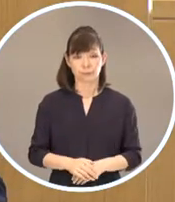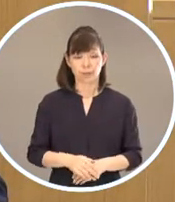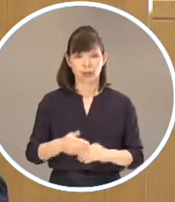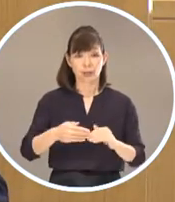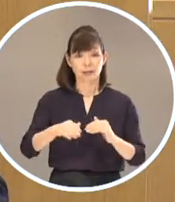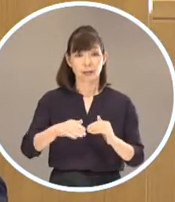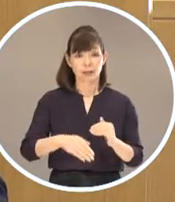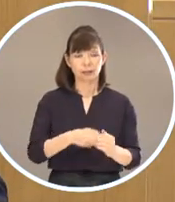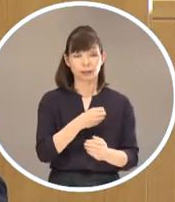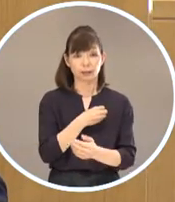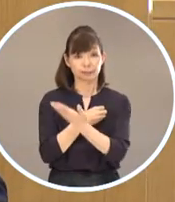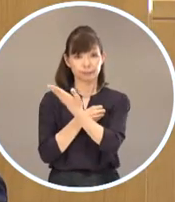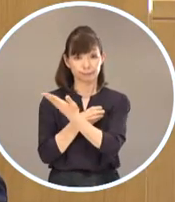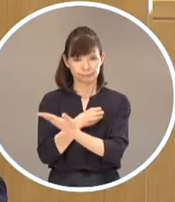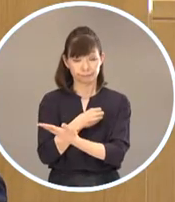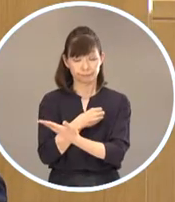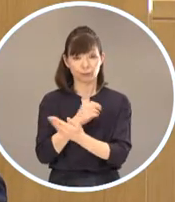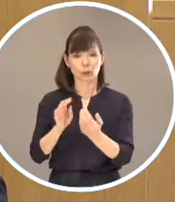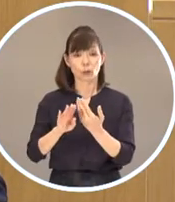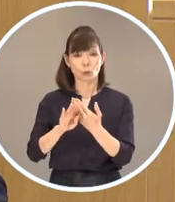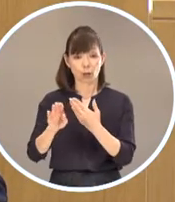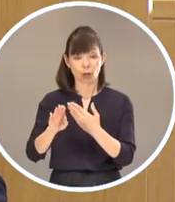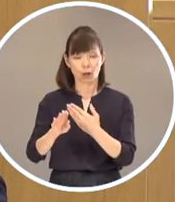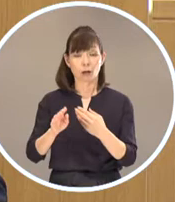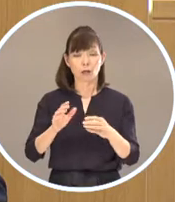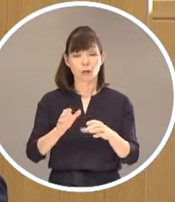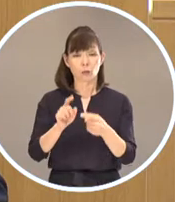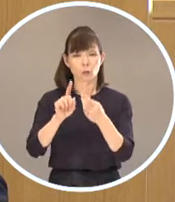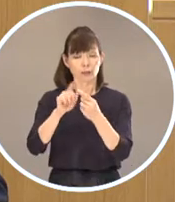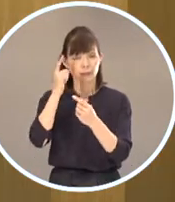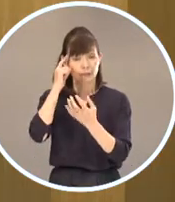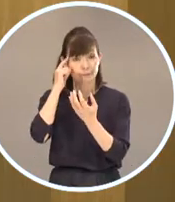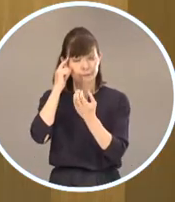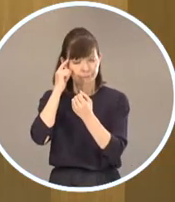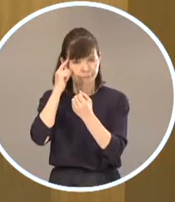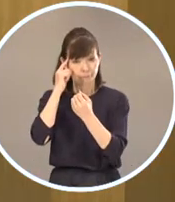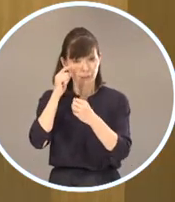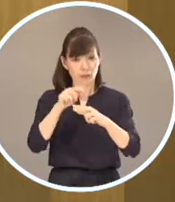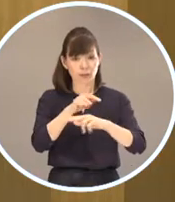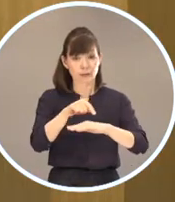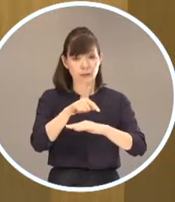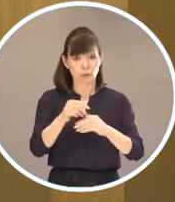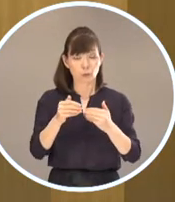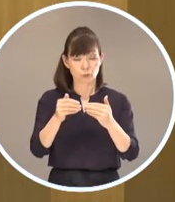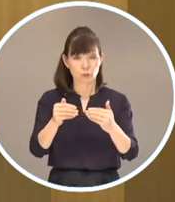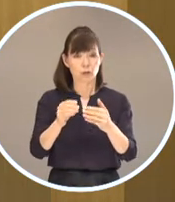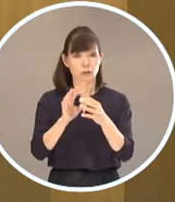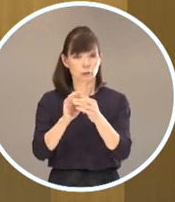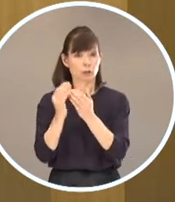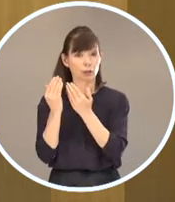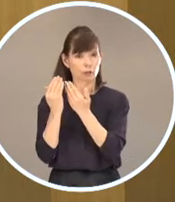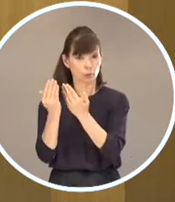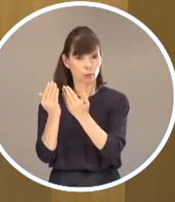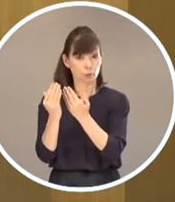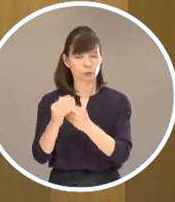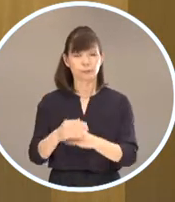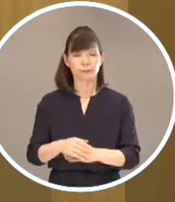出原議員はご覧の質問のほか、総合的視点に立った政策の推進について質問しました